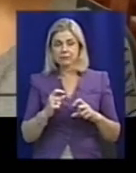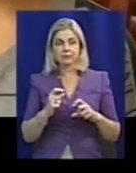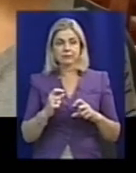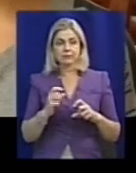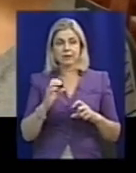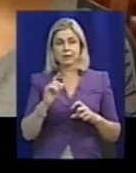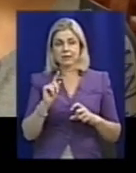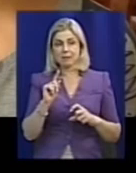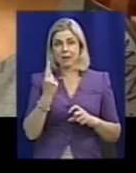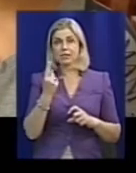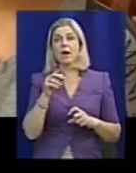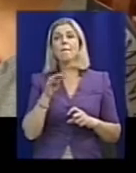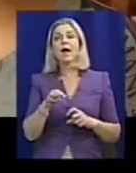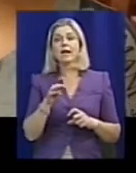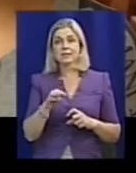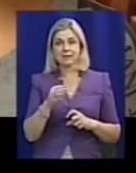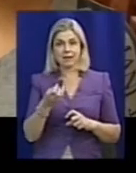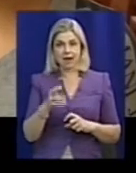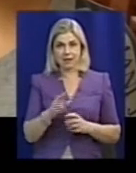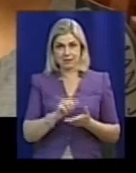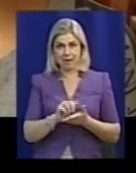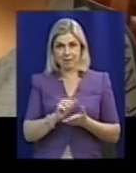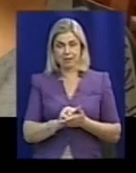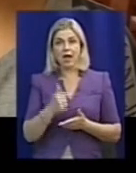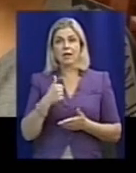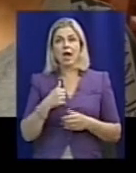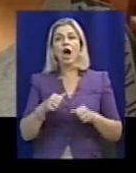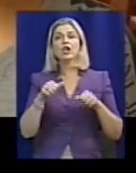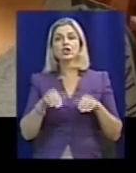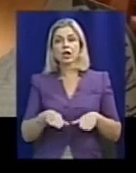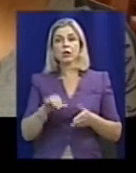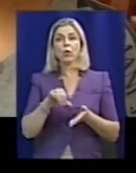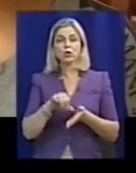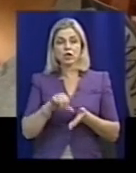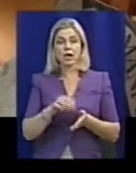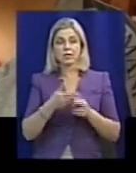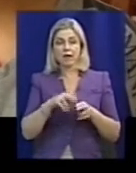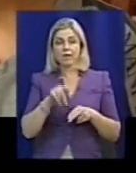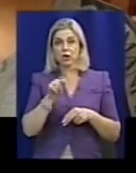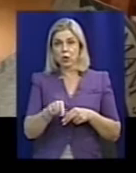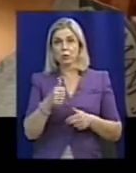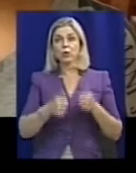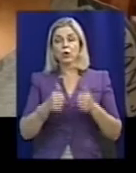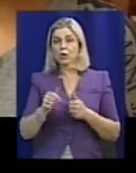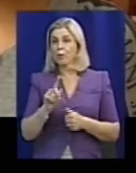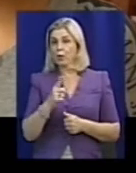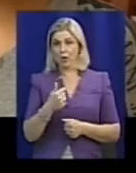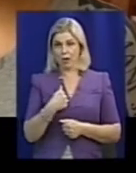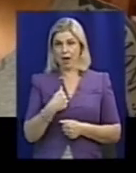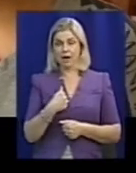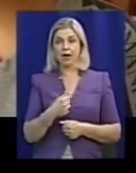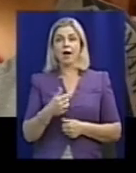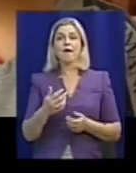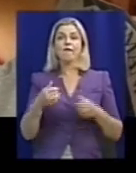З 1 березня займаюся. Я вирішив взяти участь у цьому турнірі, бо